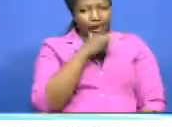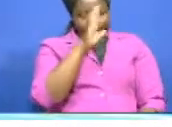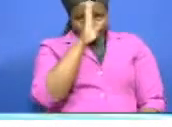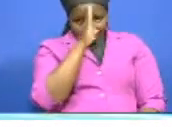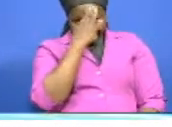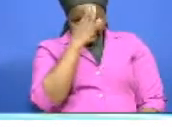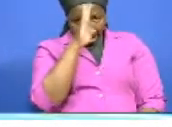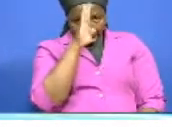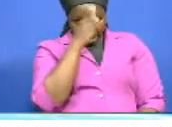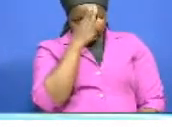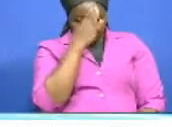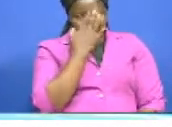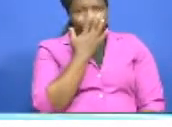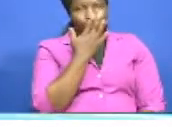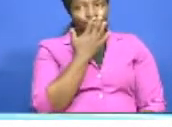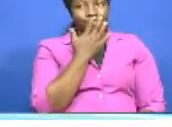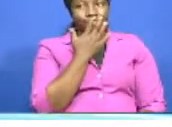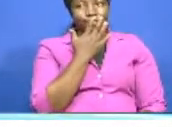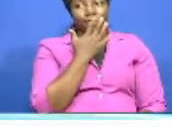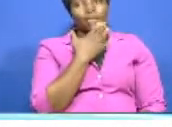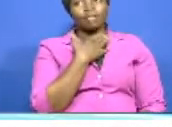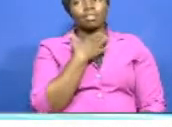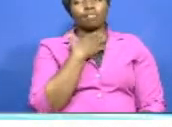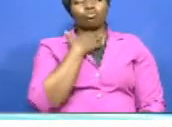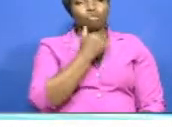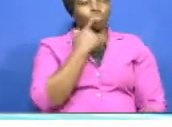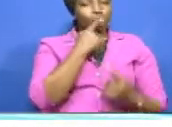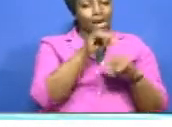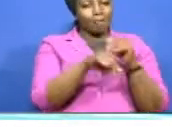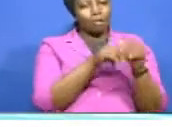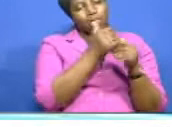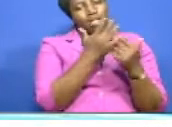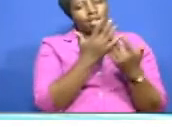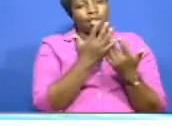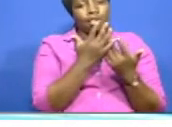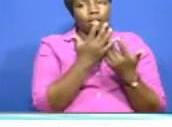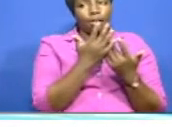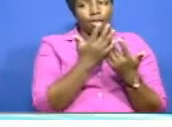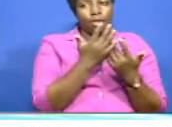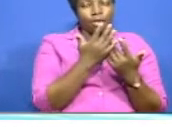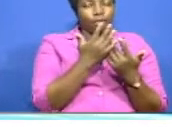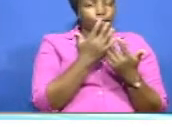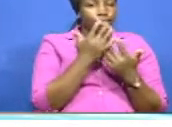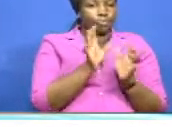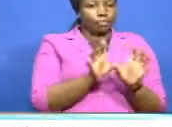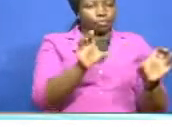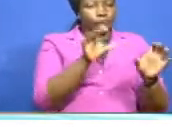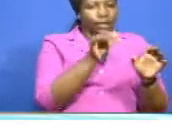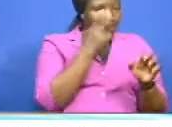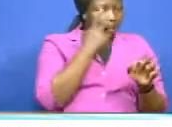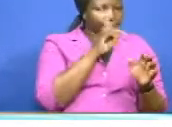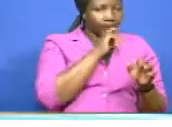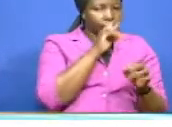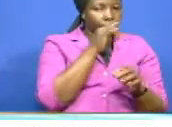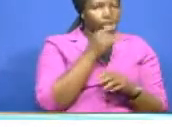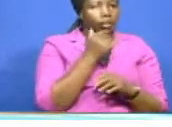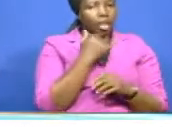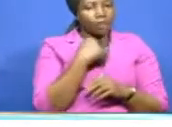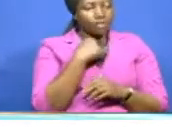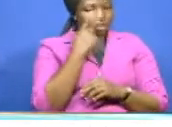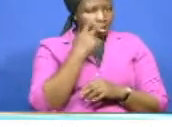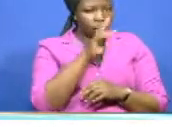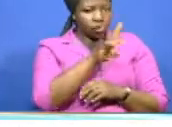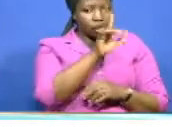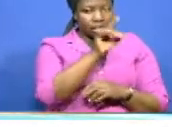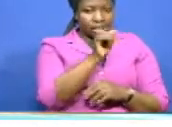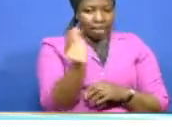na ningependa tuzungumze kuhusiana na miungano ambayo imeshuhudiwa. Kwa mfano tunafahamu ya kwamba UDA imemleta yule Margaret